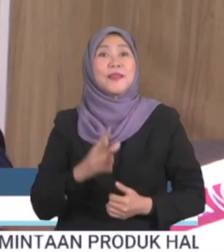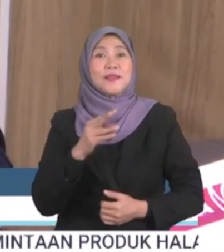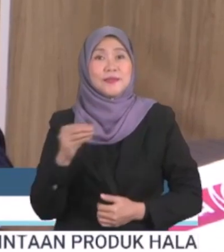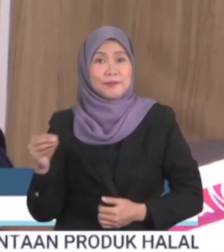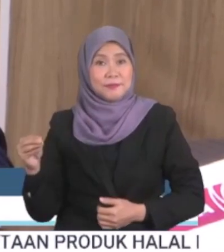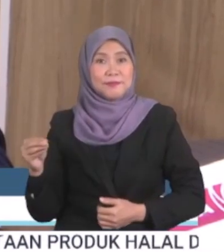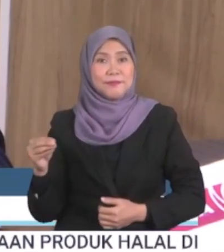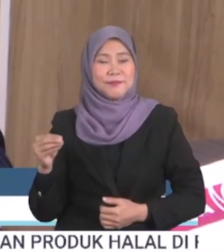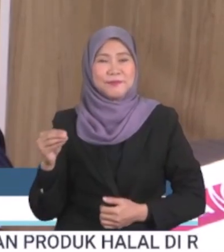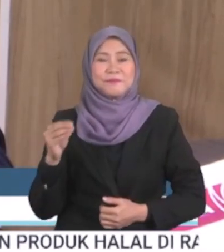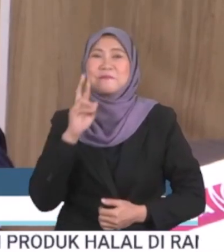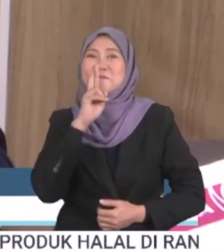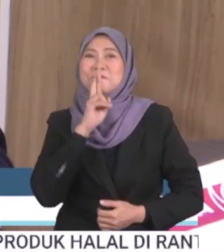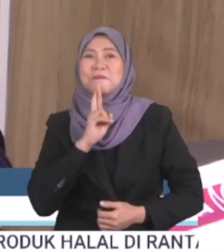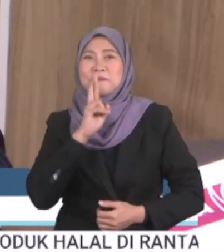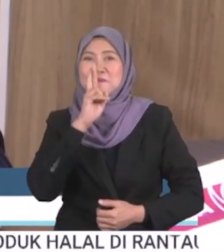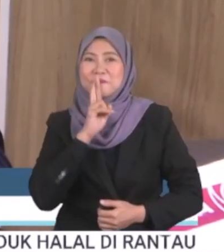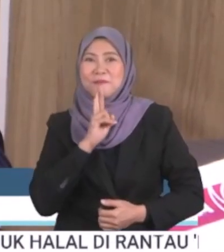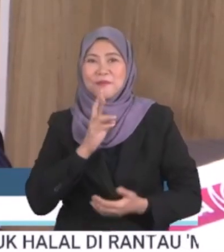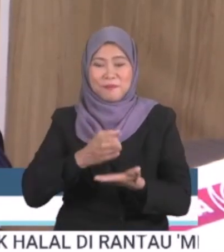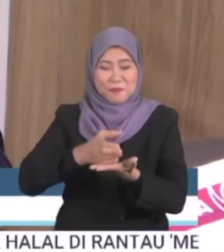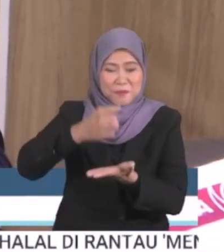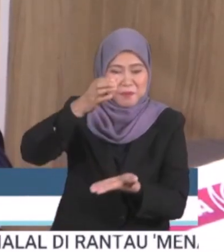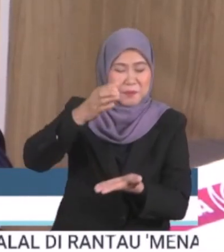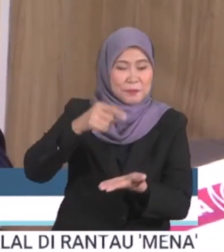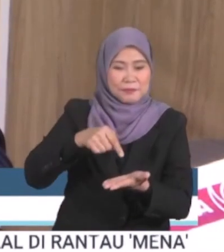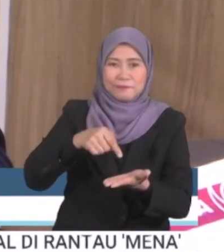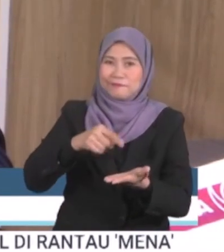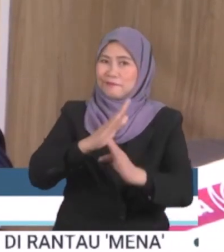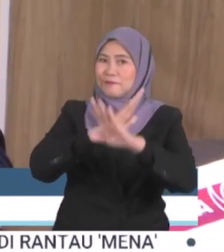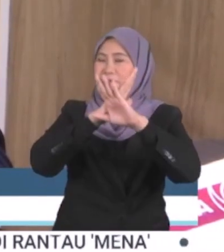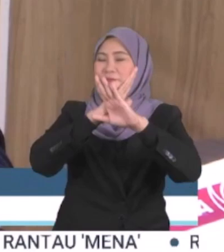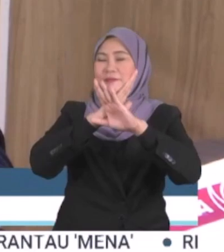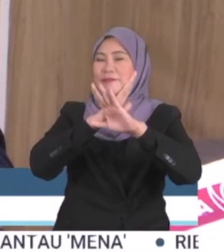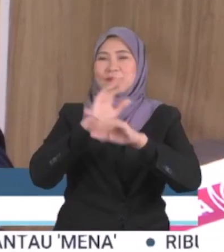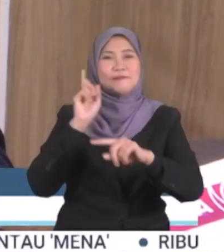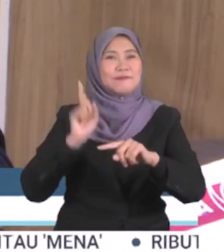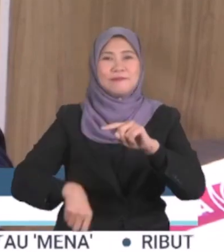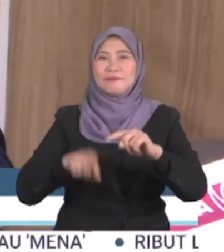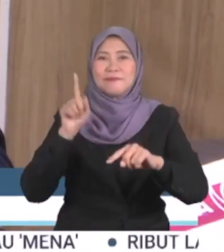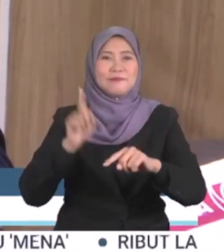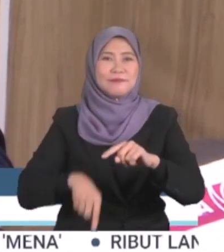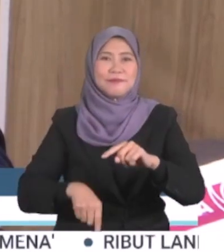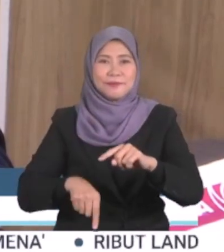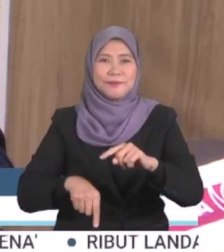dan sirap tidak akan dibenarkan.